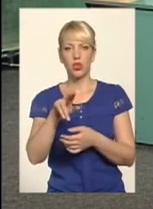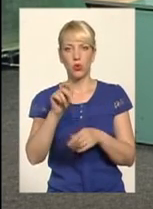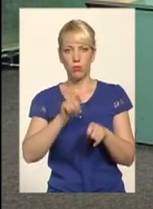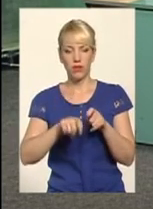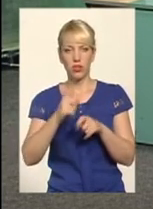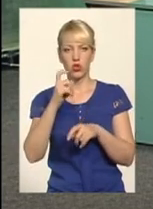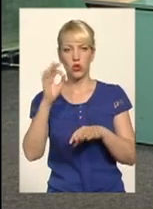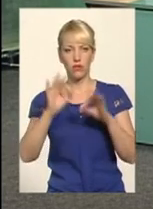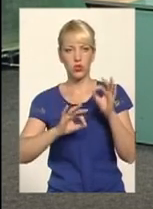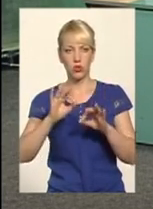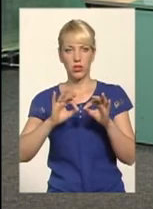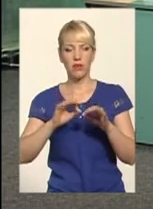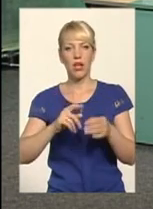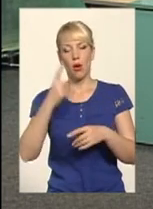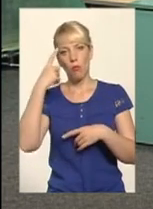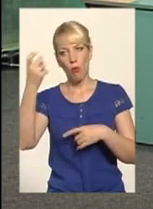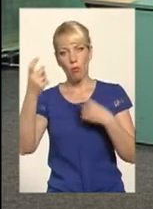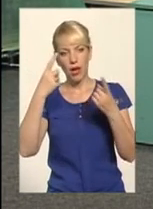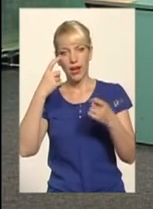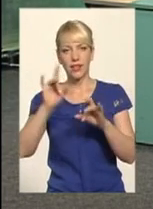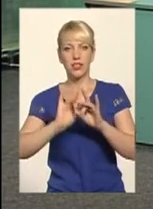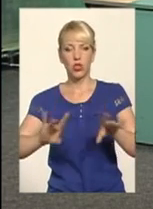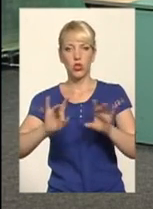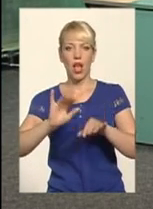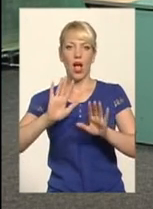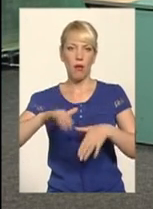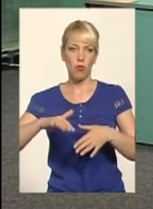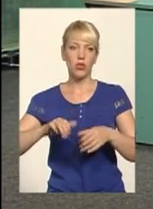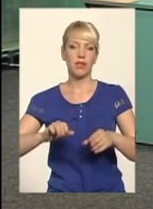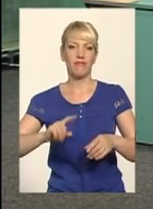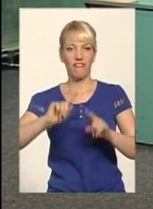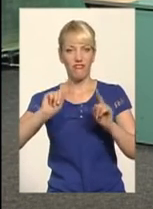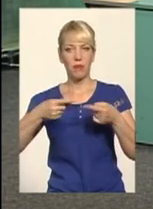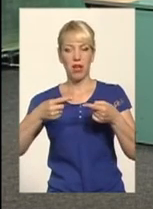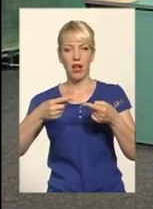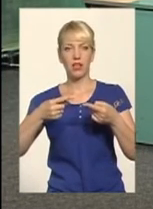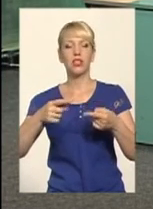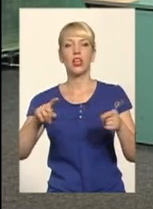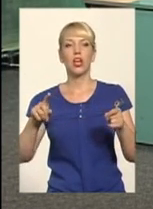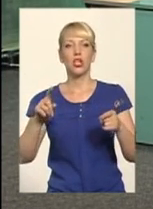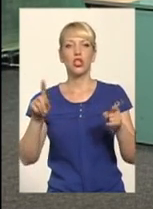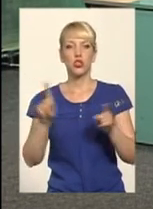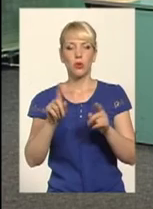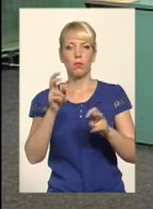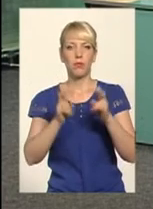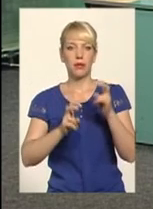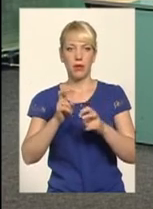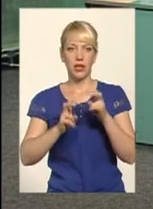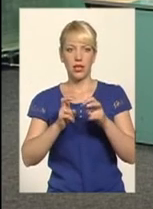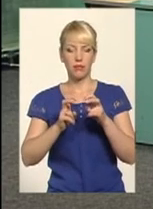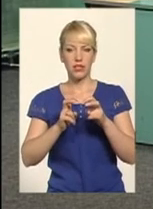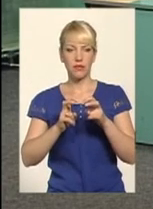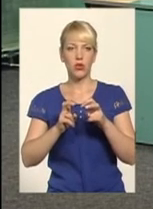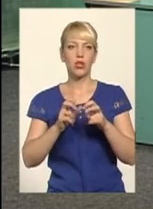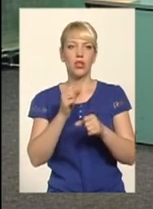100% і в 100% випадків попередити, роз'яснити, а тоді вже вимагати, коли підприємство чи підприємець не дотримується. Друге